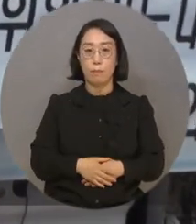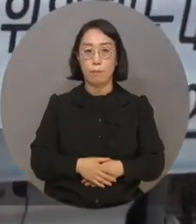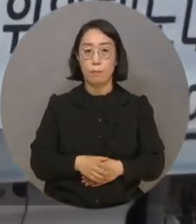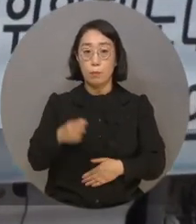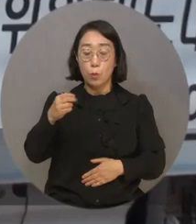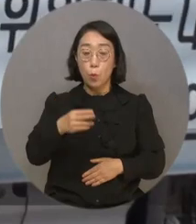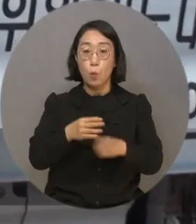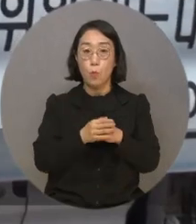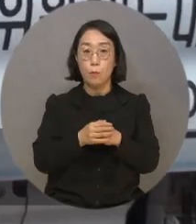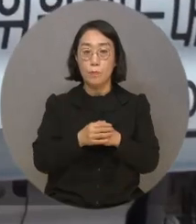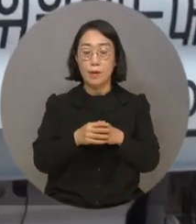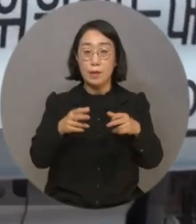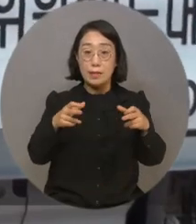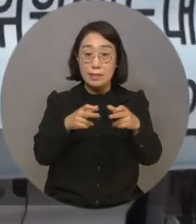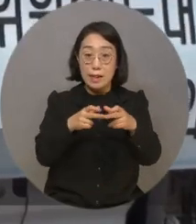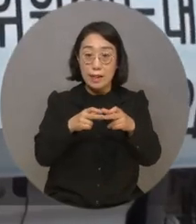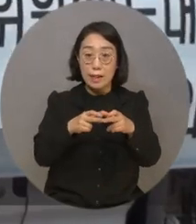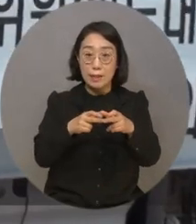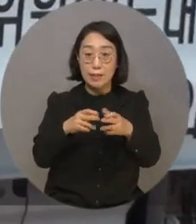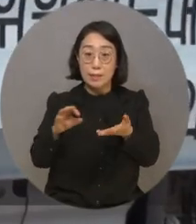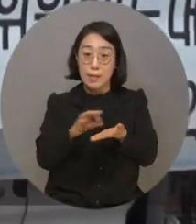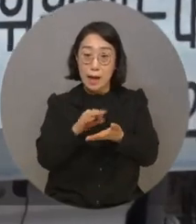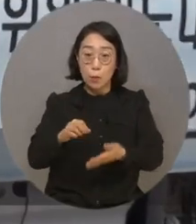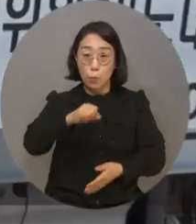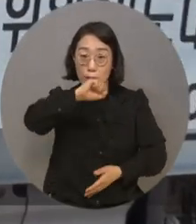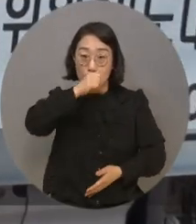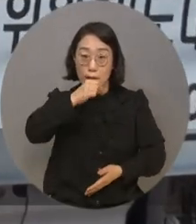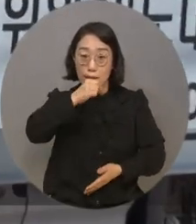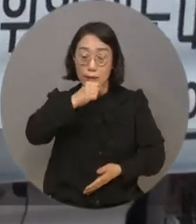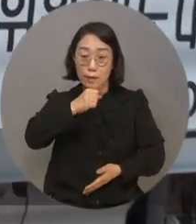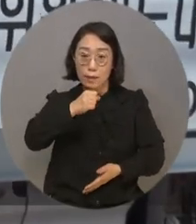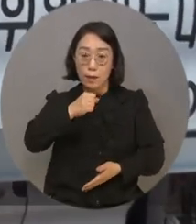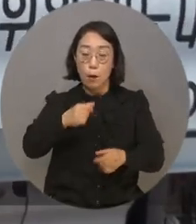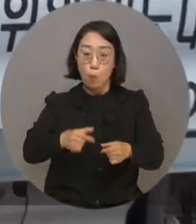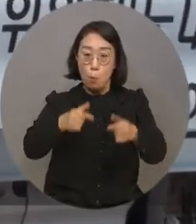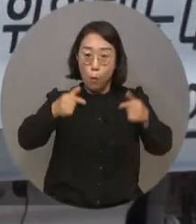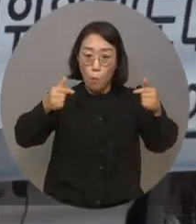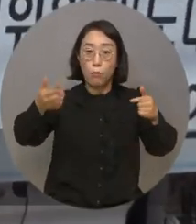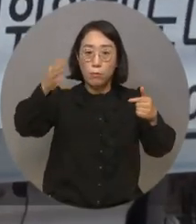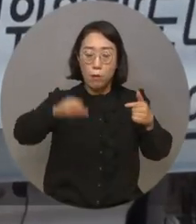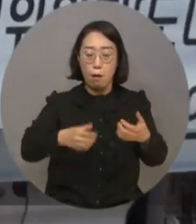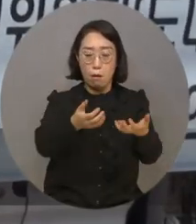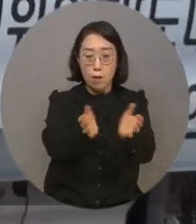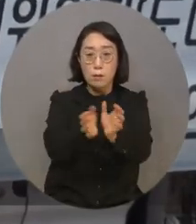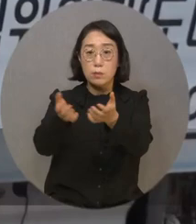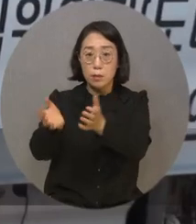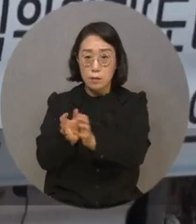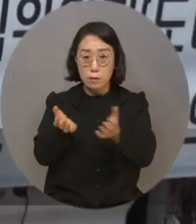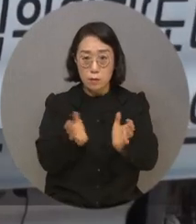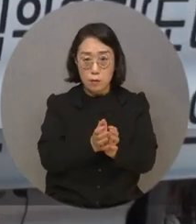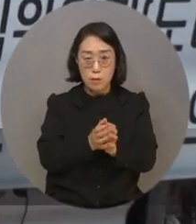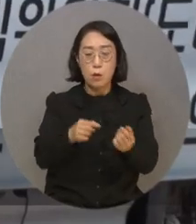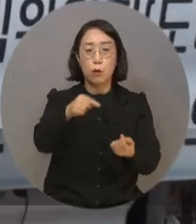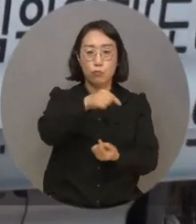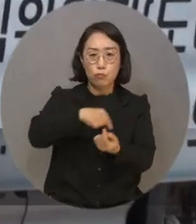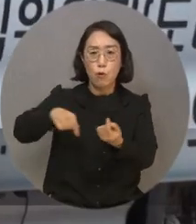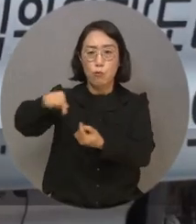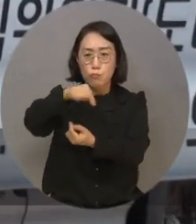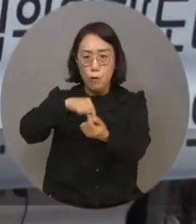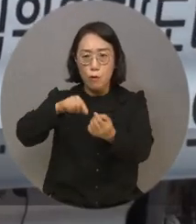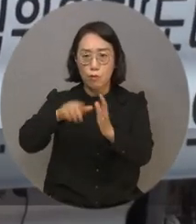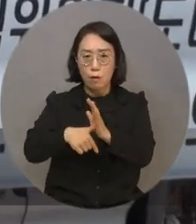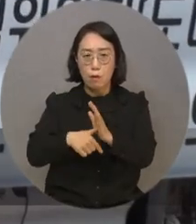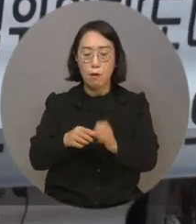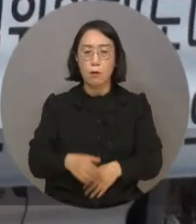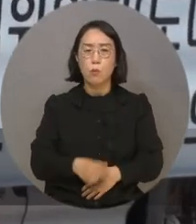그리고 장애인 예산이 매년 늘어나고는 있습니다만은 각 장애인 단체에 운영하는 데 정말